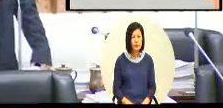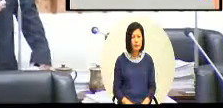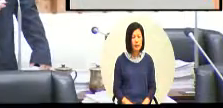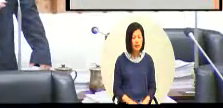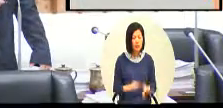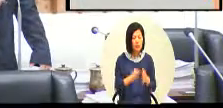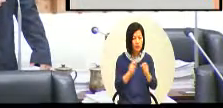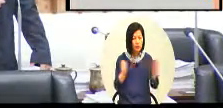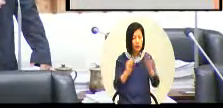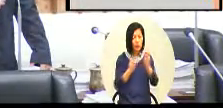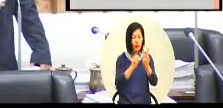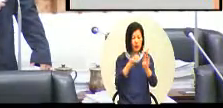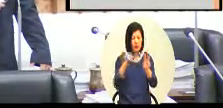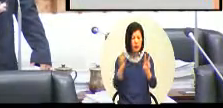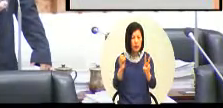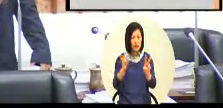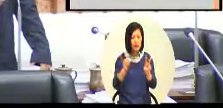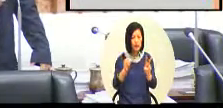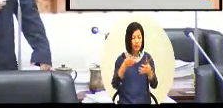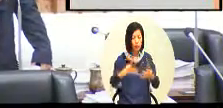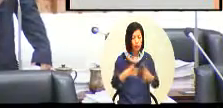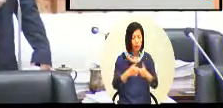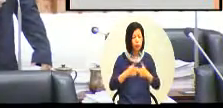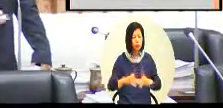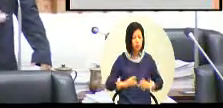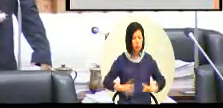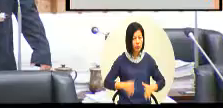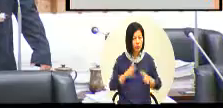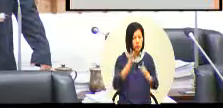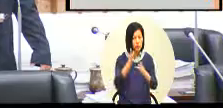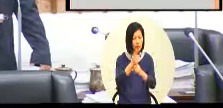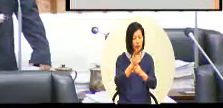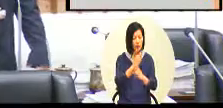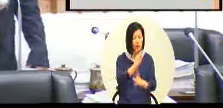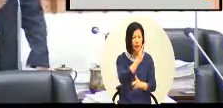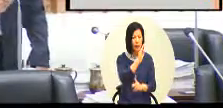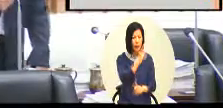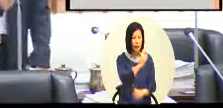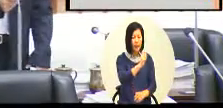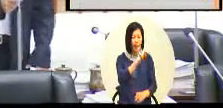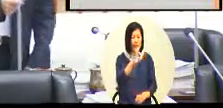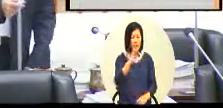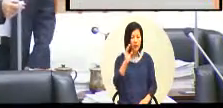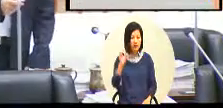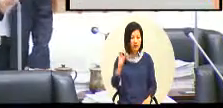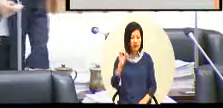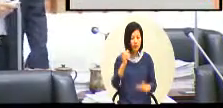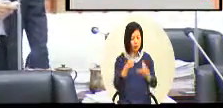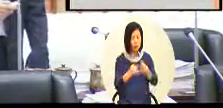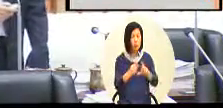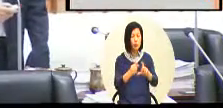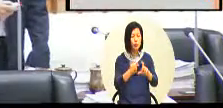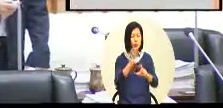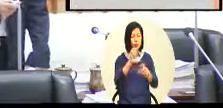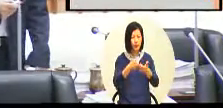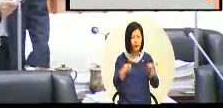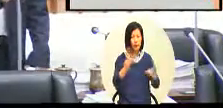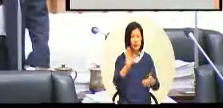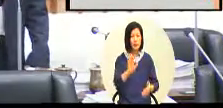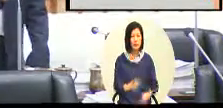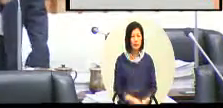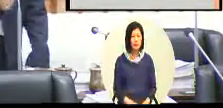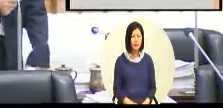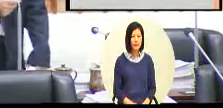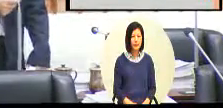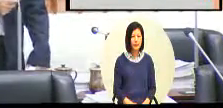的 2.0 最重要的精神，它有分 ABC 区，在 AB 区来讲的话，现在我